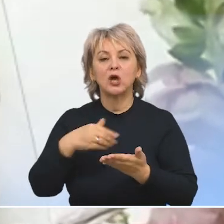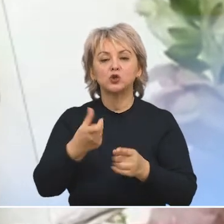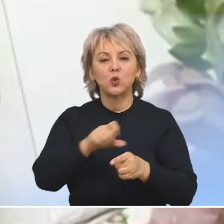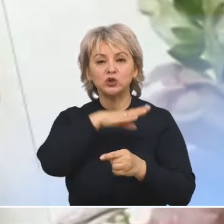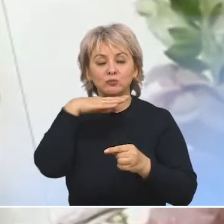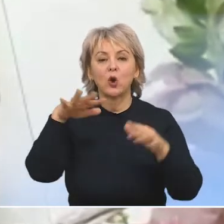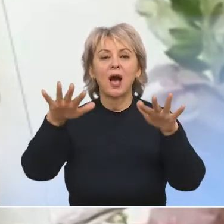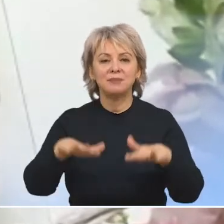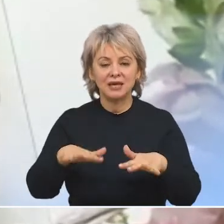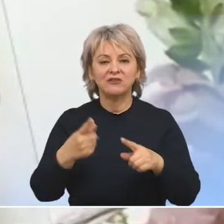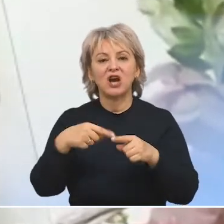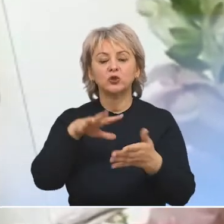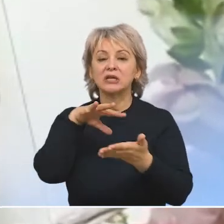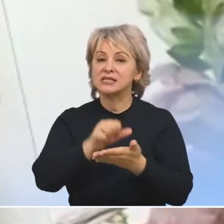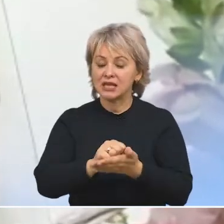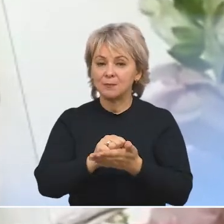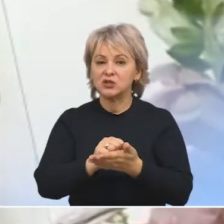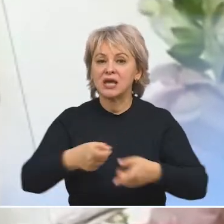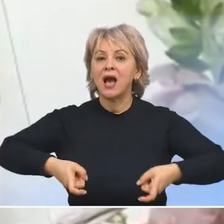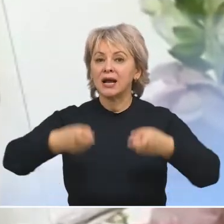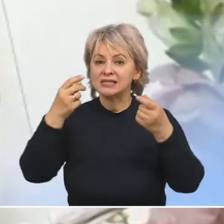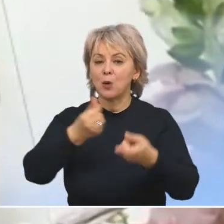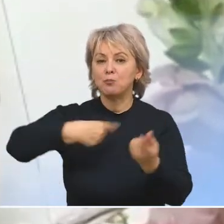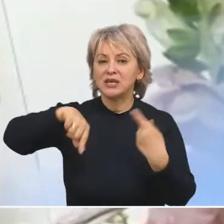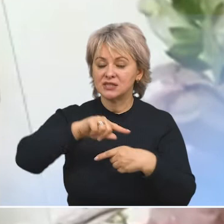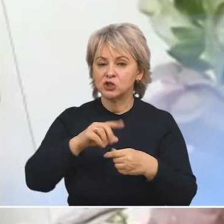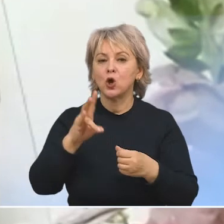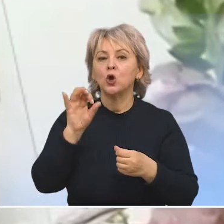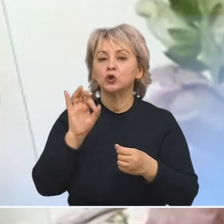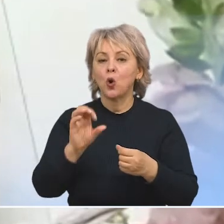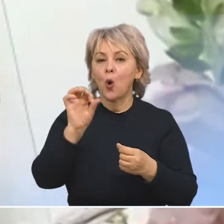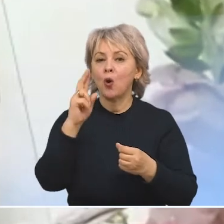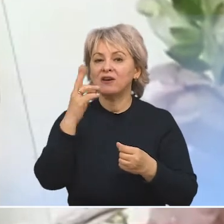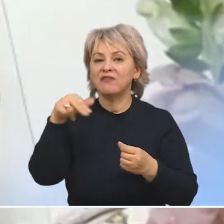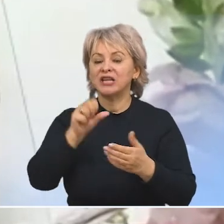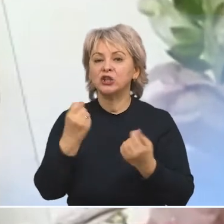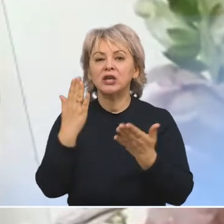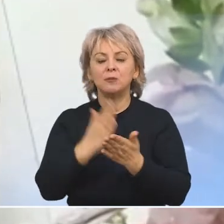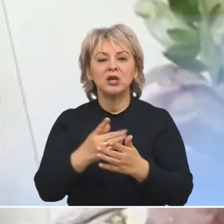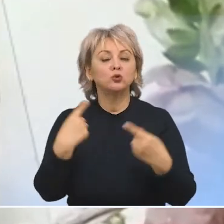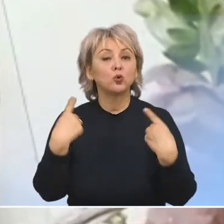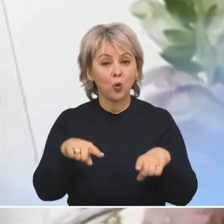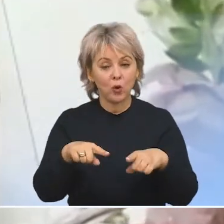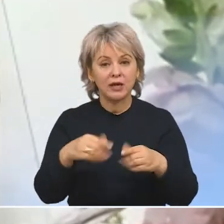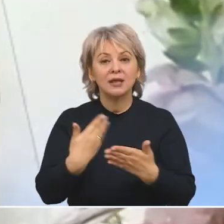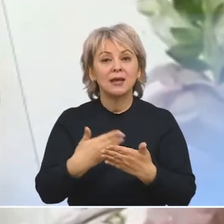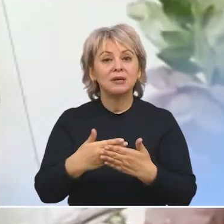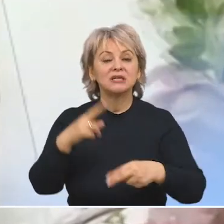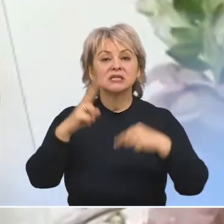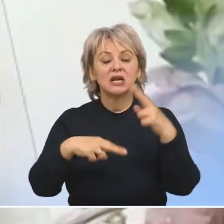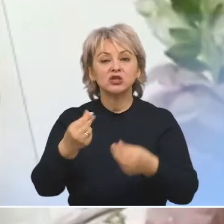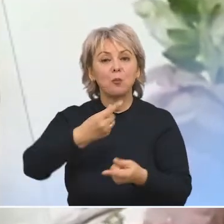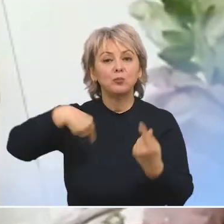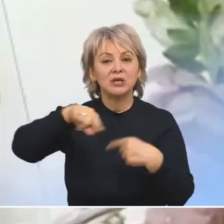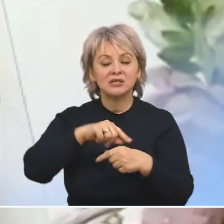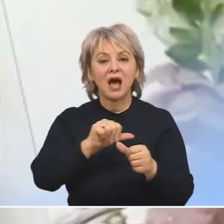много объектов, которые занимаются фактически гостиничным бизнесом, но аквед имеют какой-то другой, ну, например, строительный